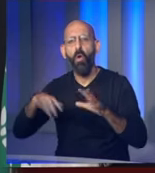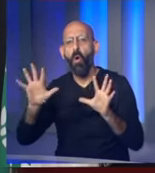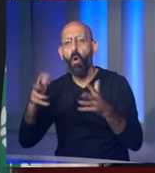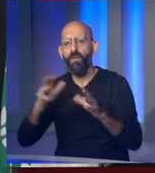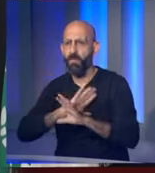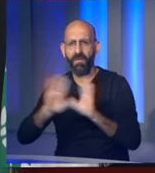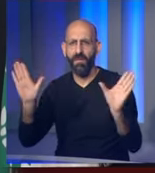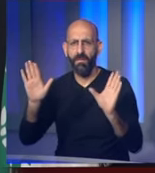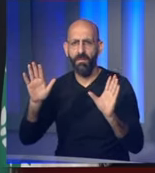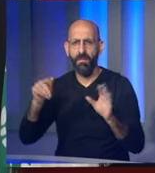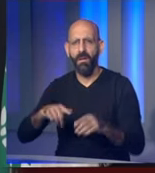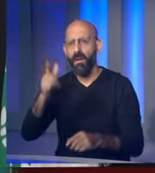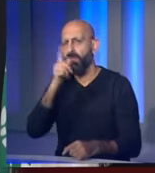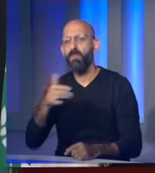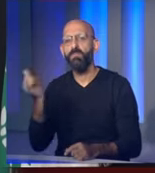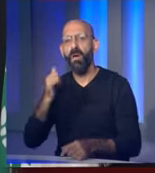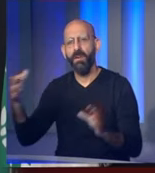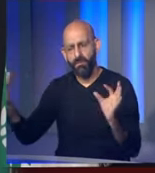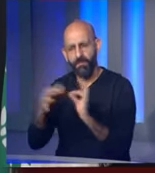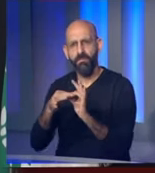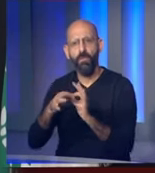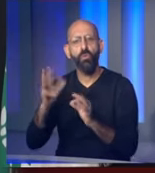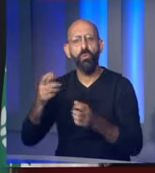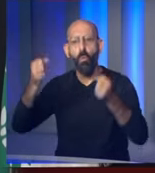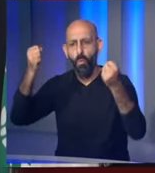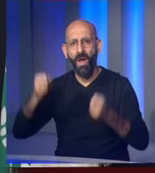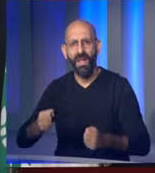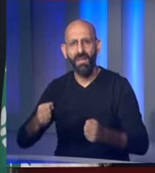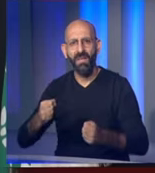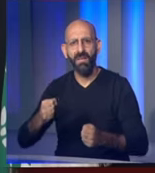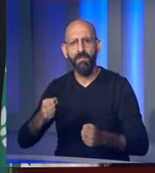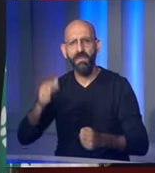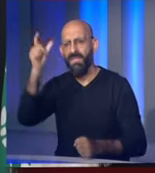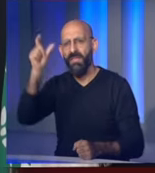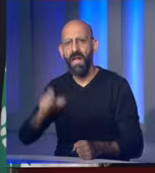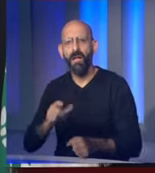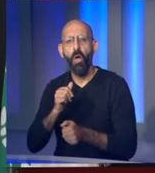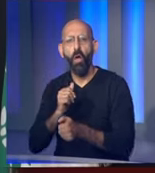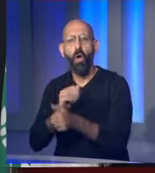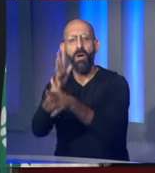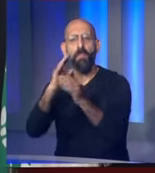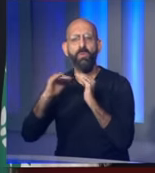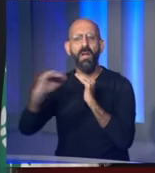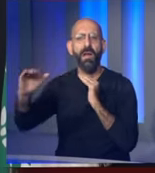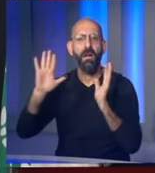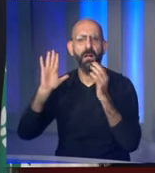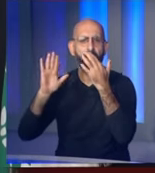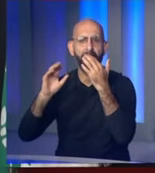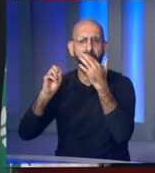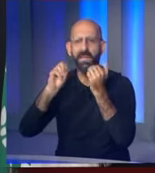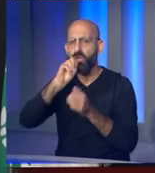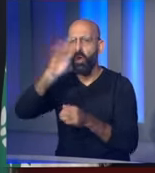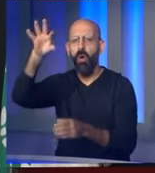قدمها في سبيل لبنان وقضيته من دون خوف او تردد فكرسي سمو